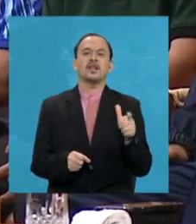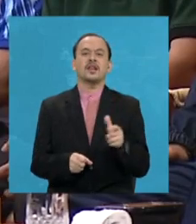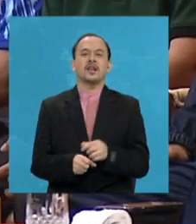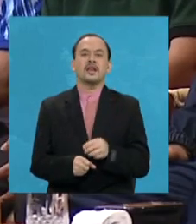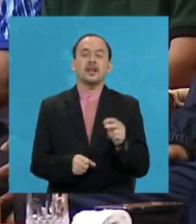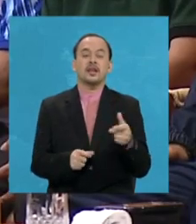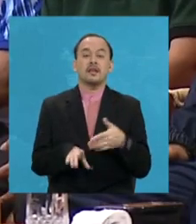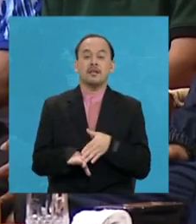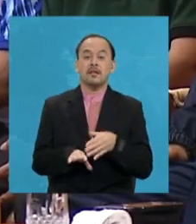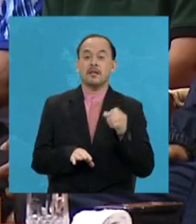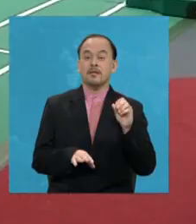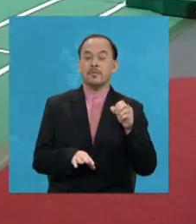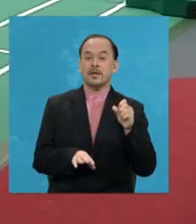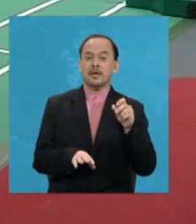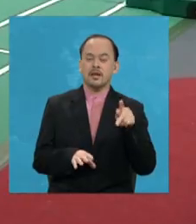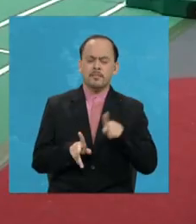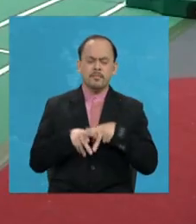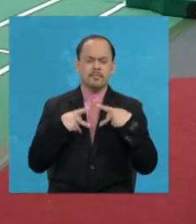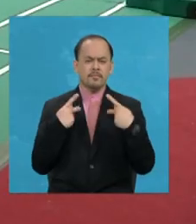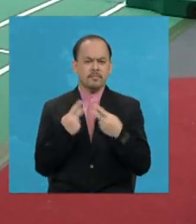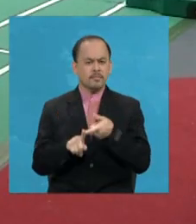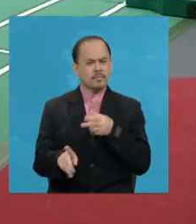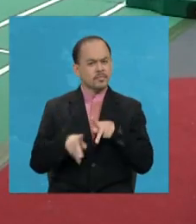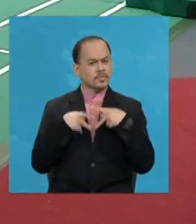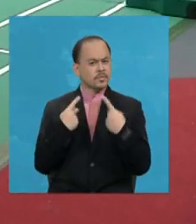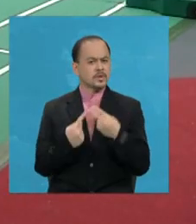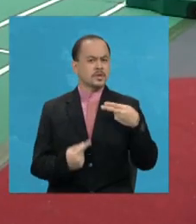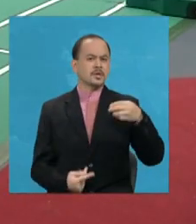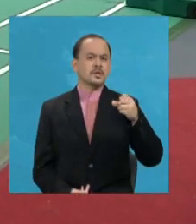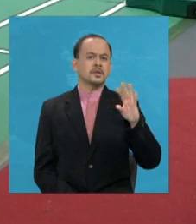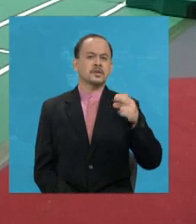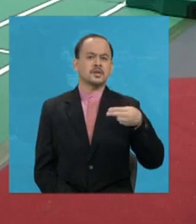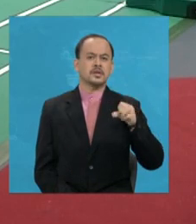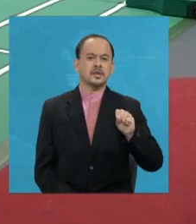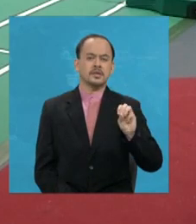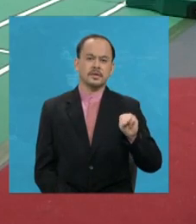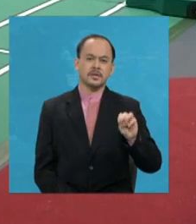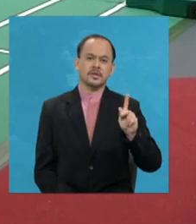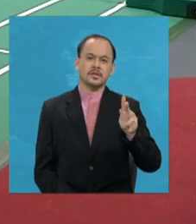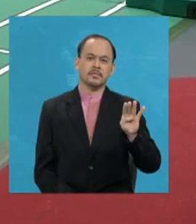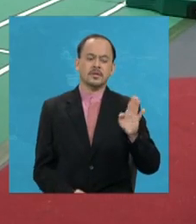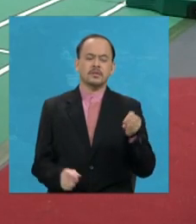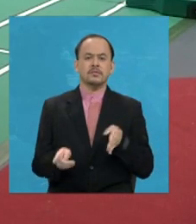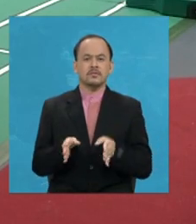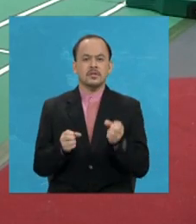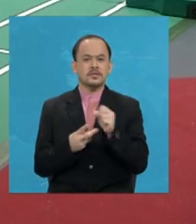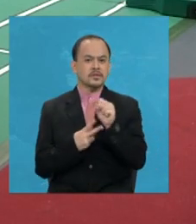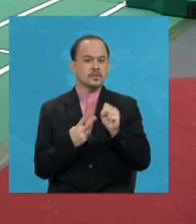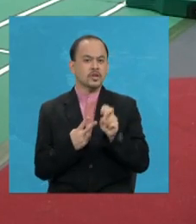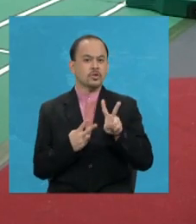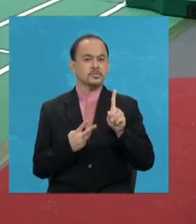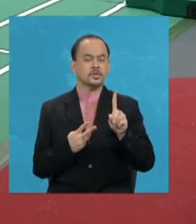pasangannya Kyle dari pasukan sih SMS KB dengan spread sheet 21-14